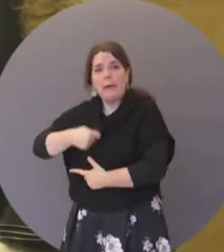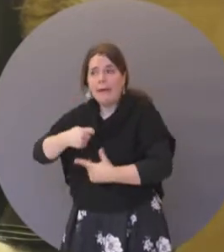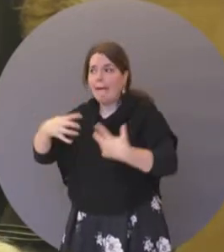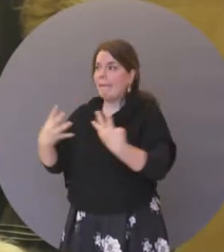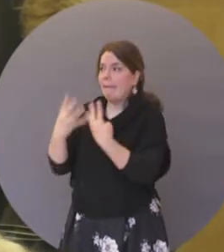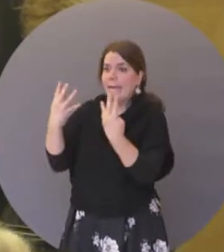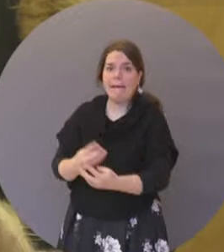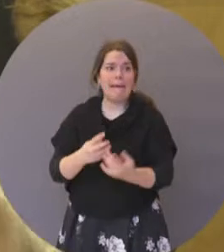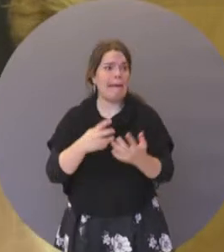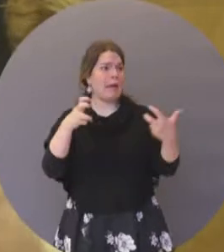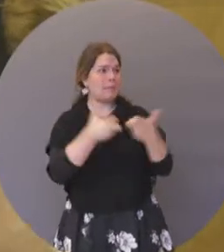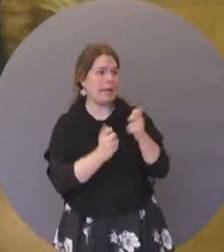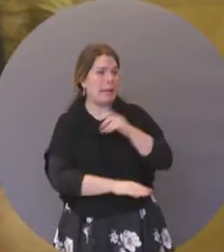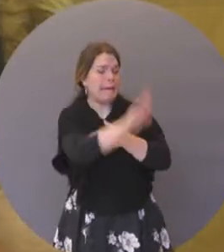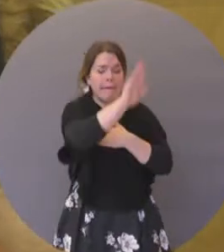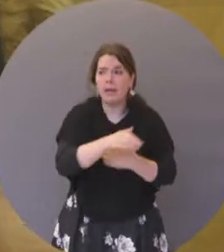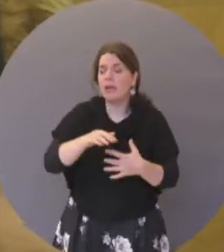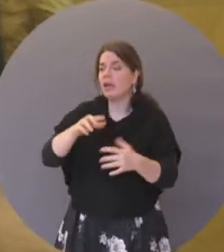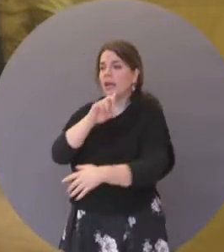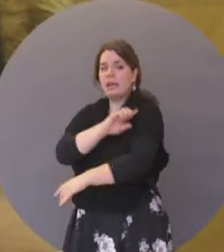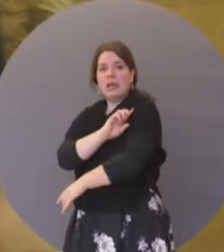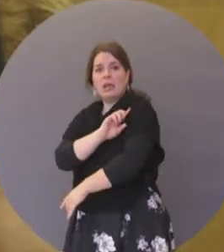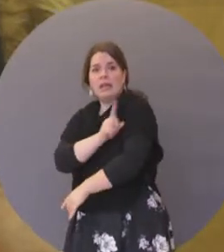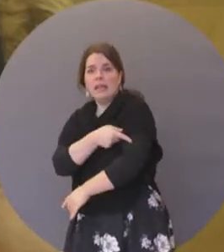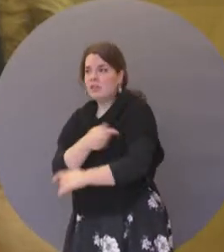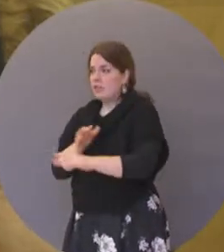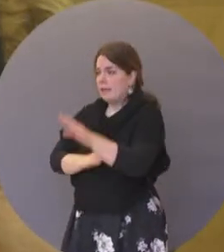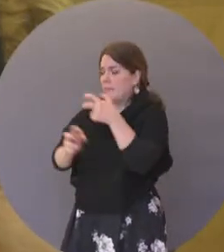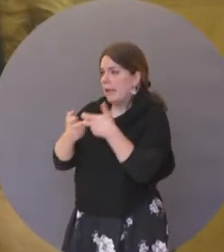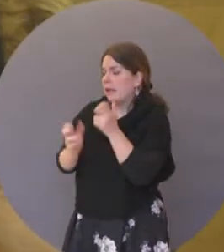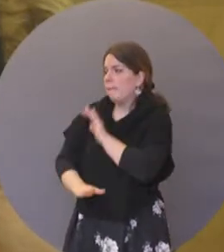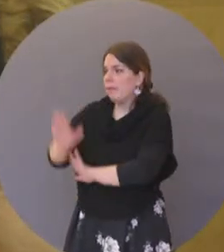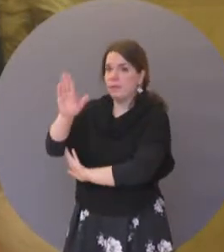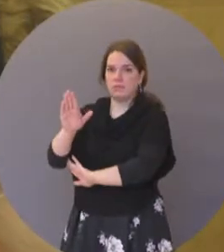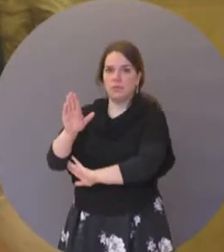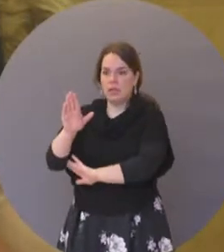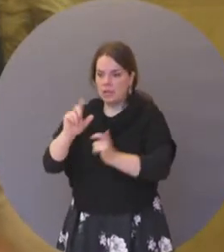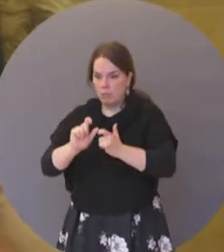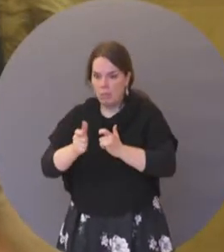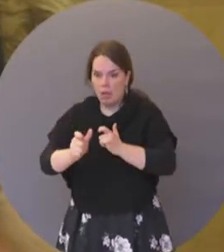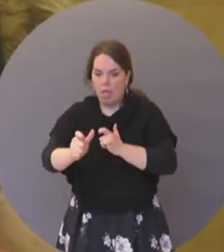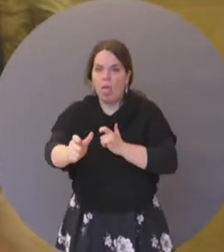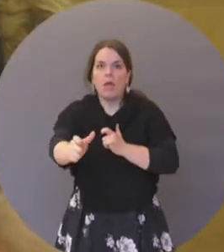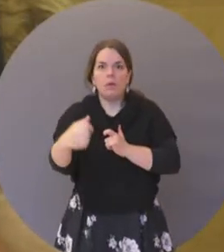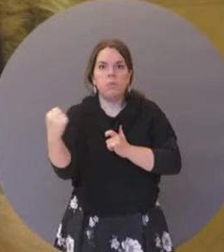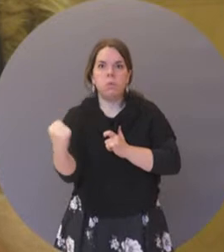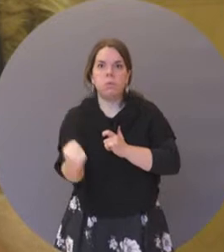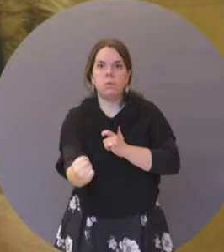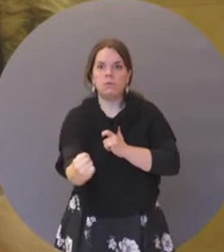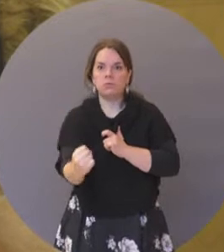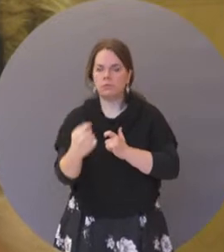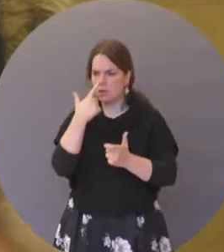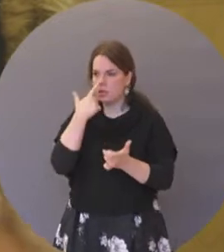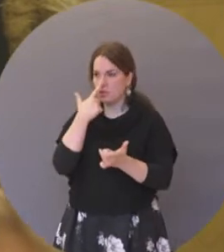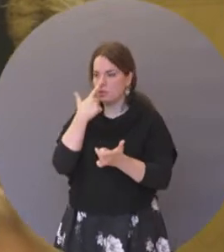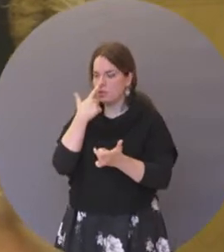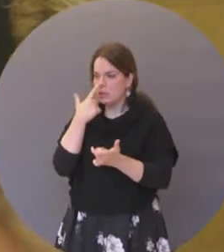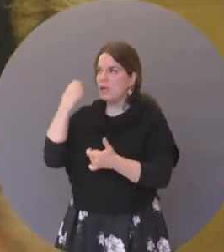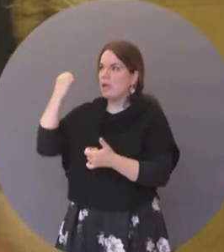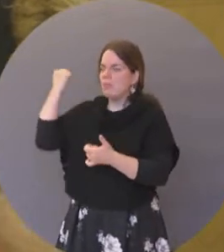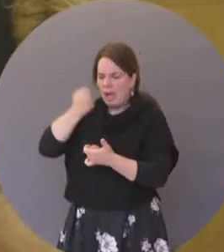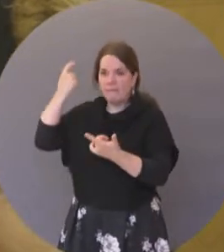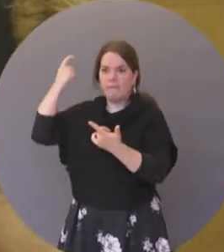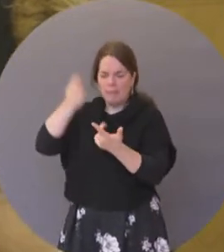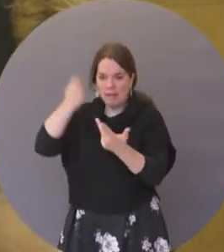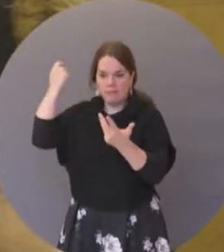crise de l'inflation avec leur répercussions depuis le début de l'année ces crises semblent s'enchaîner non-stop et avec